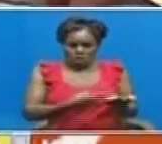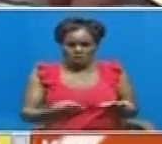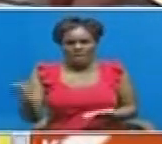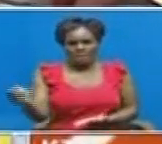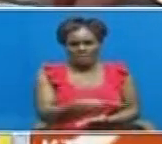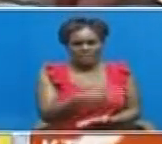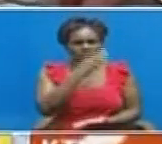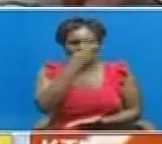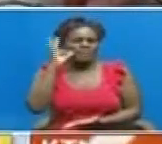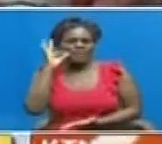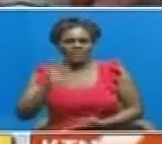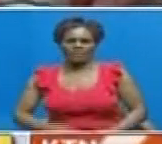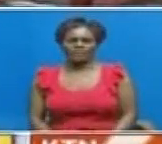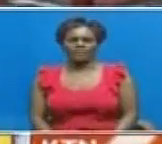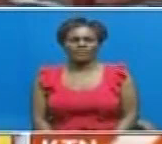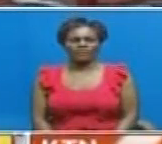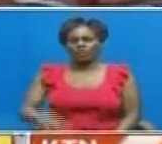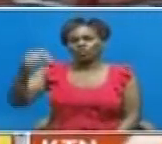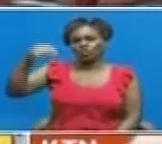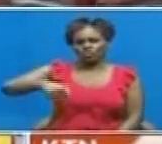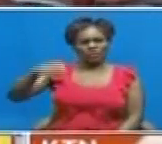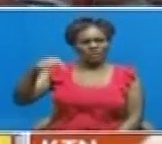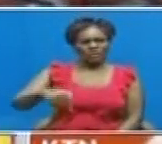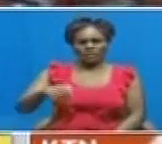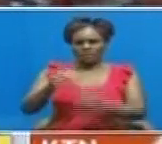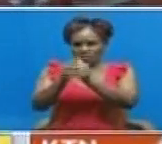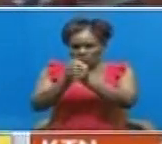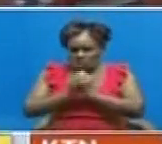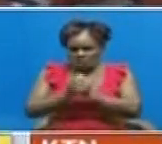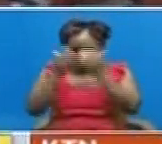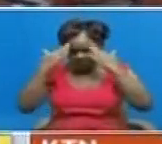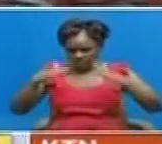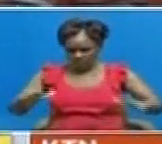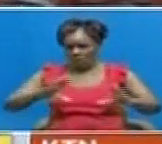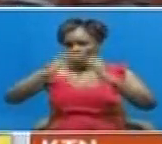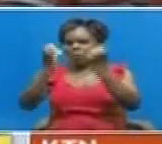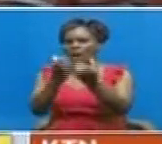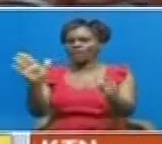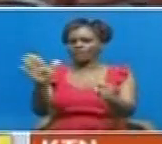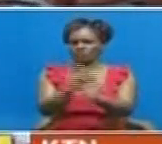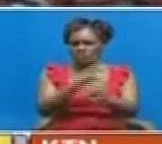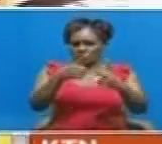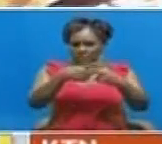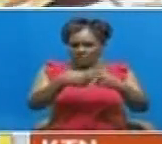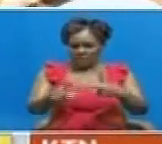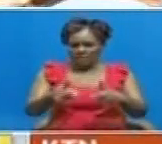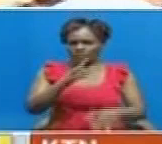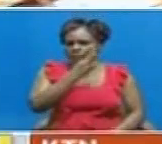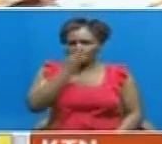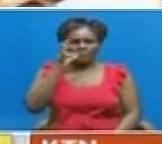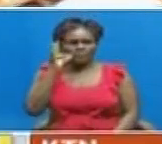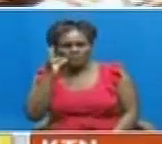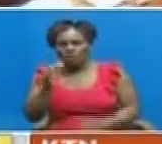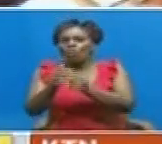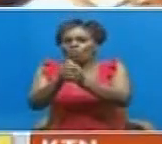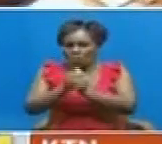wa ramadhan na hi leo wa ya kiislamu kutoka kote ulimi wanza kutek ibada hii